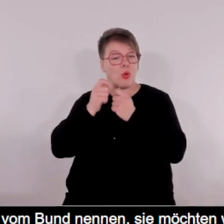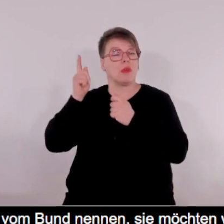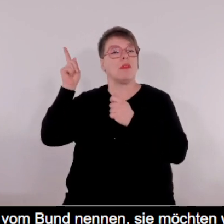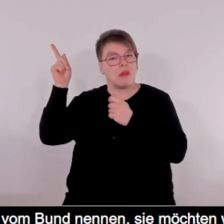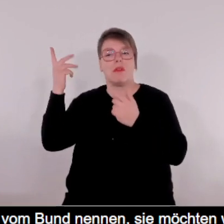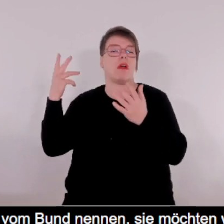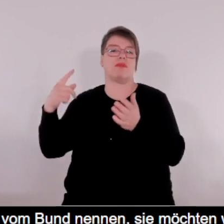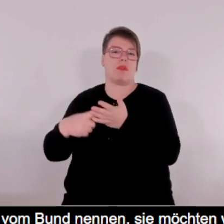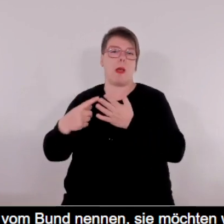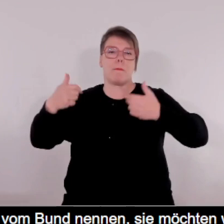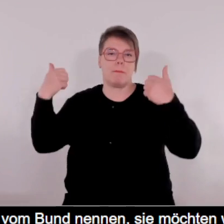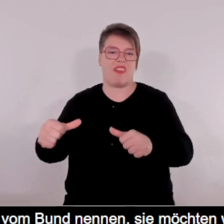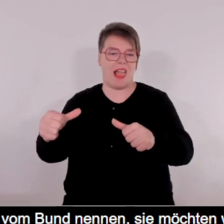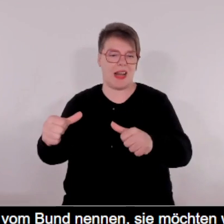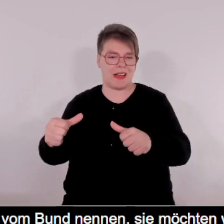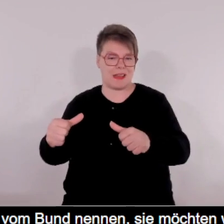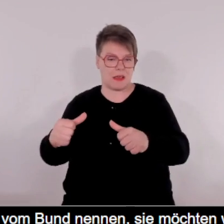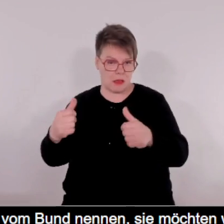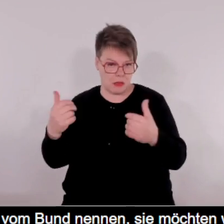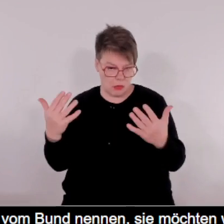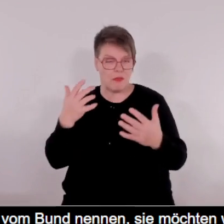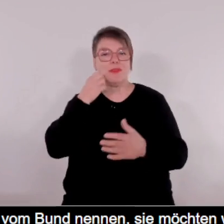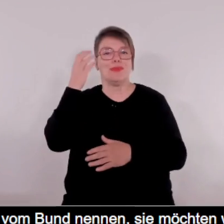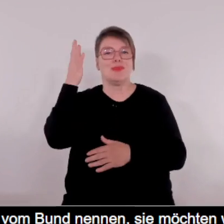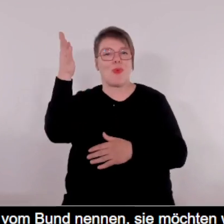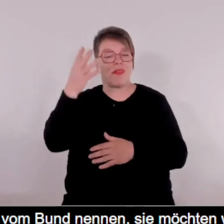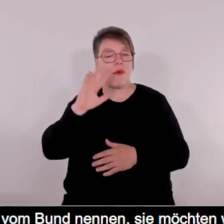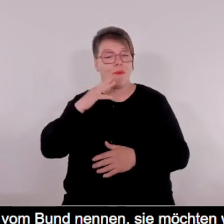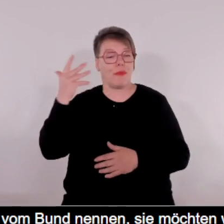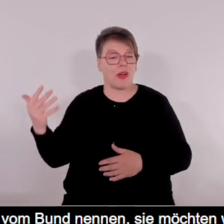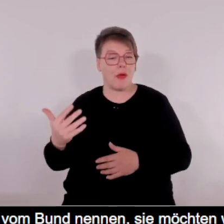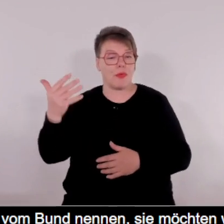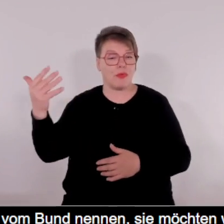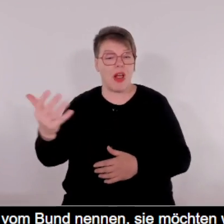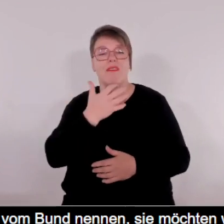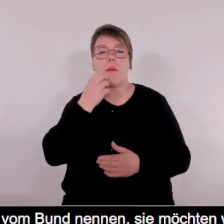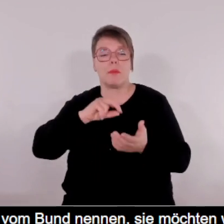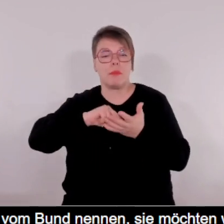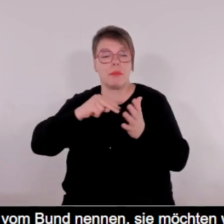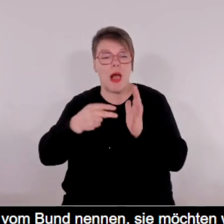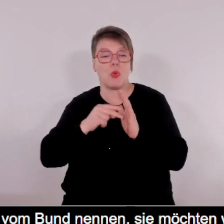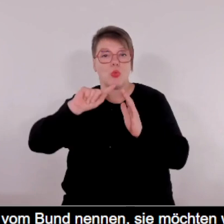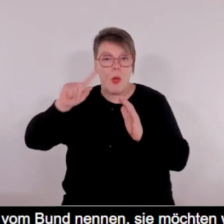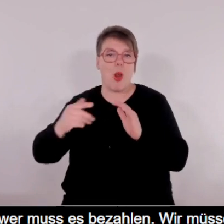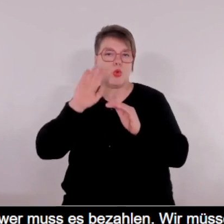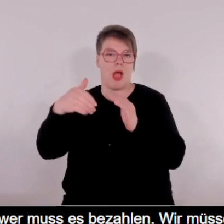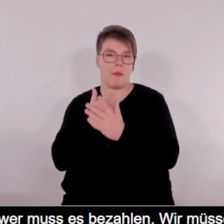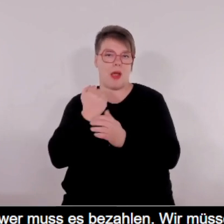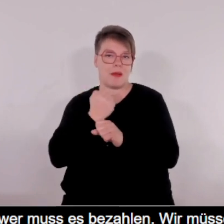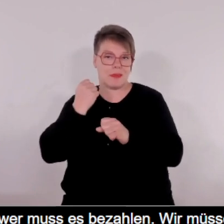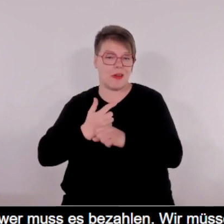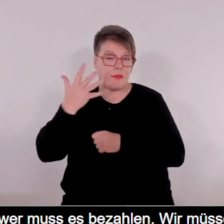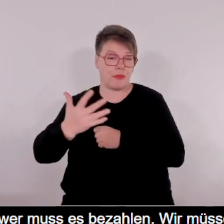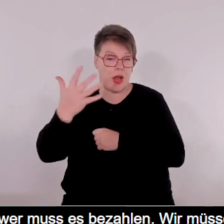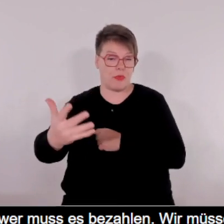im Bund auch noch Einsehen bekommen, dass man die Dinge hier nicht übers Knie brechen kann. Der Bund hatte ja vor einiger Zeit hier